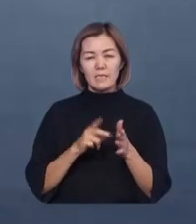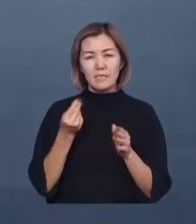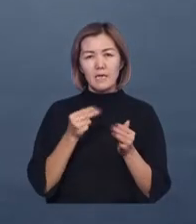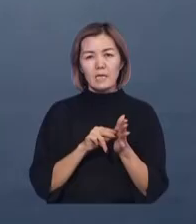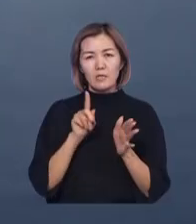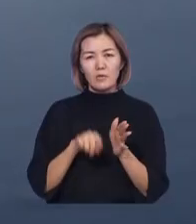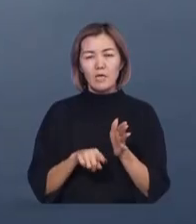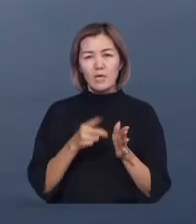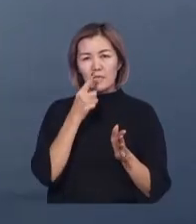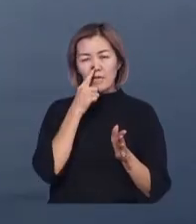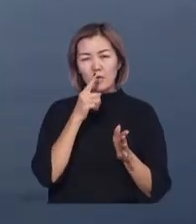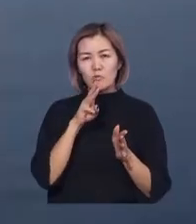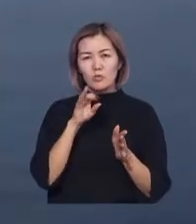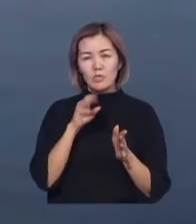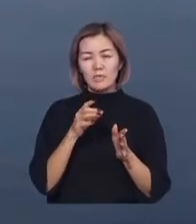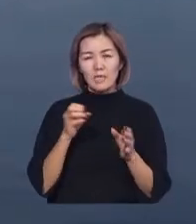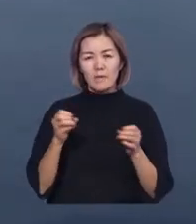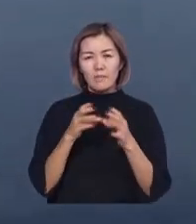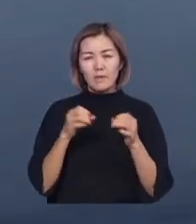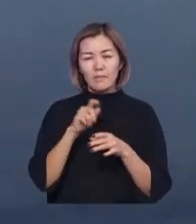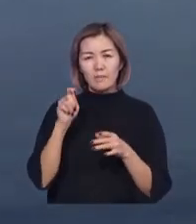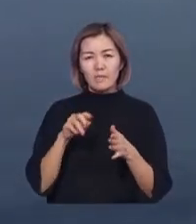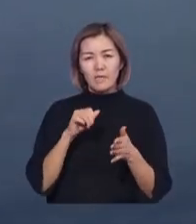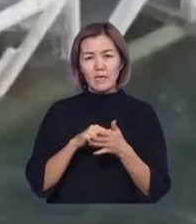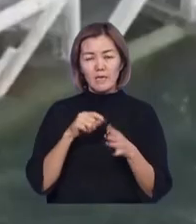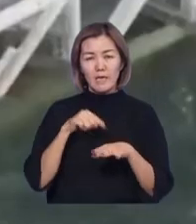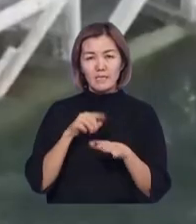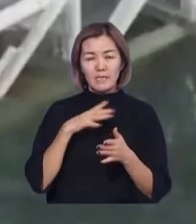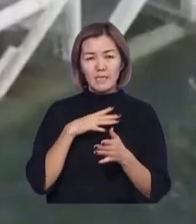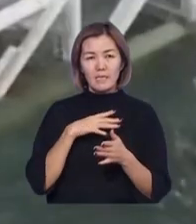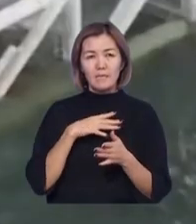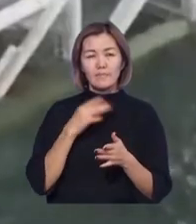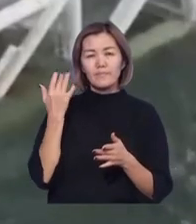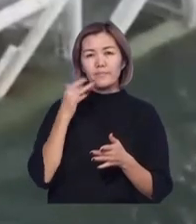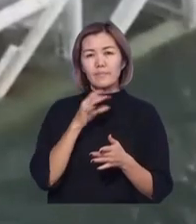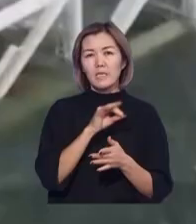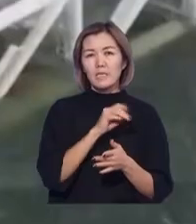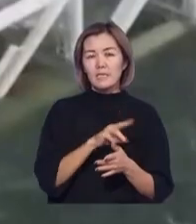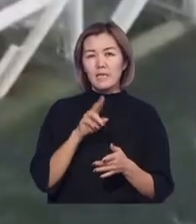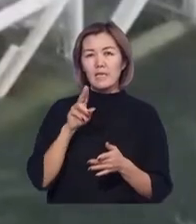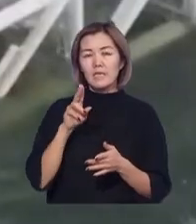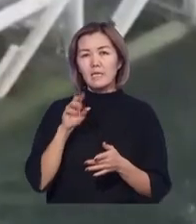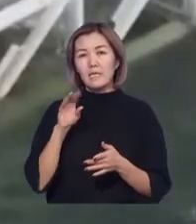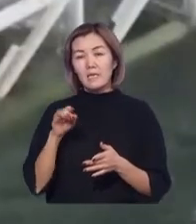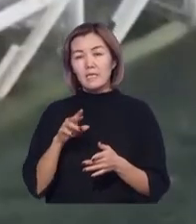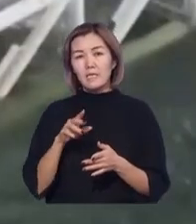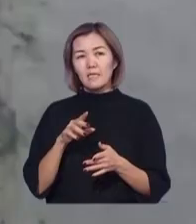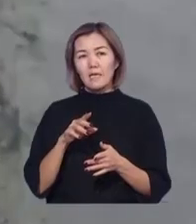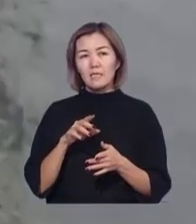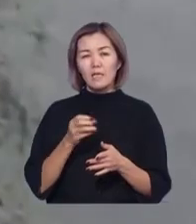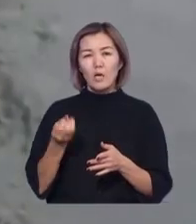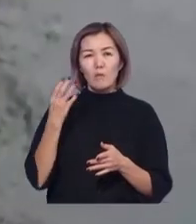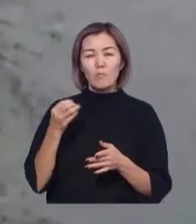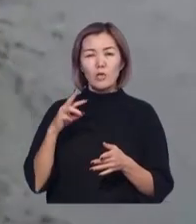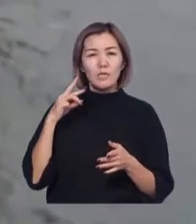шығыстағы қақтығыстар әсер етті. Бұған дейін америкалық The Washington Post басылымы Израиль Ираннан кек қайтару үшін мұнай нысандарына